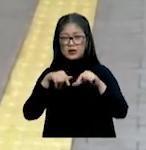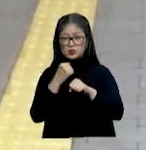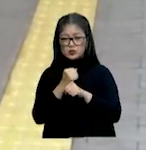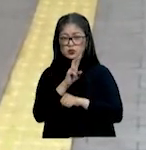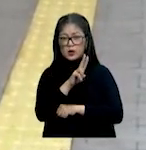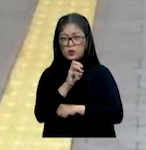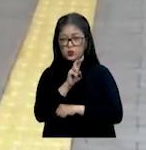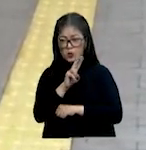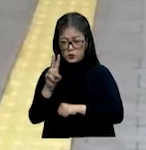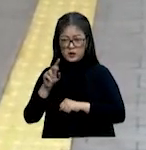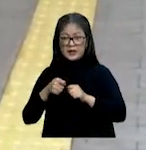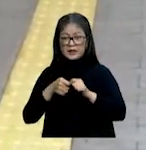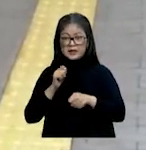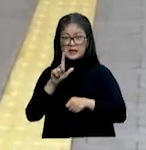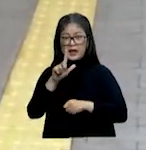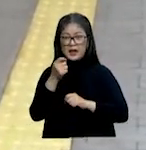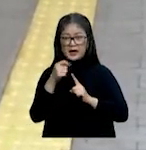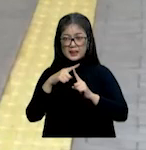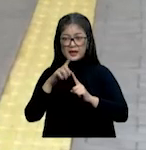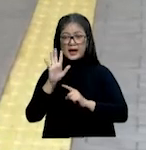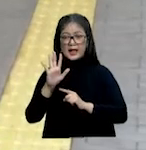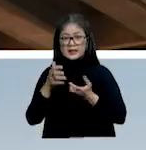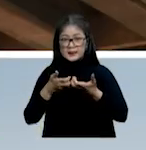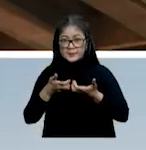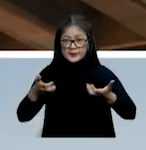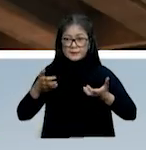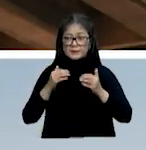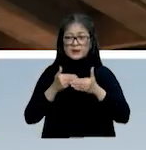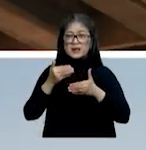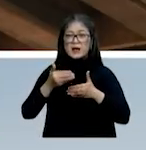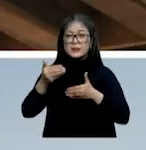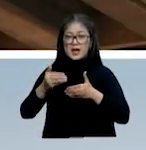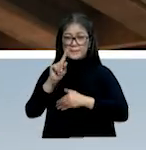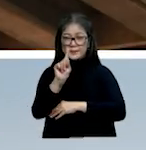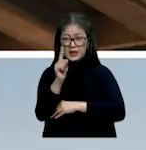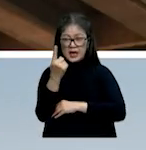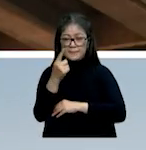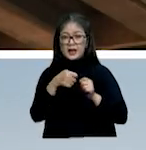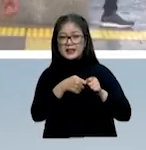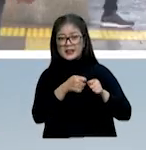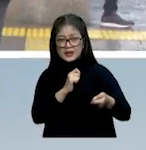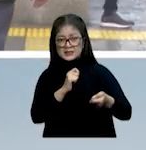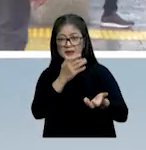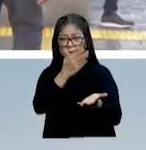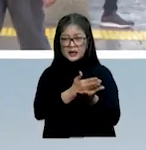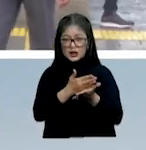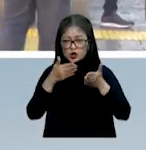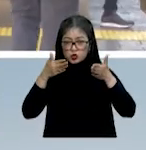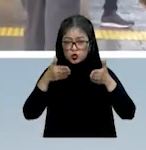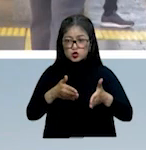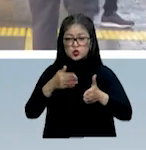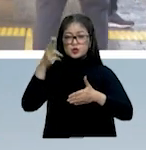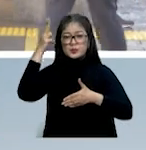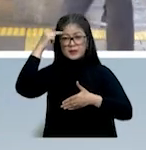untuk uji coba dari LRT sendiri nantinya akan dibagi menjadi dua tahap. Yang pertama adalah uji coba secara terbatas atau khusus stakeholder